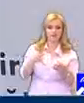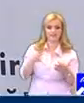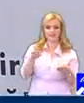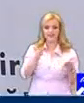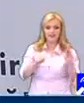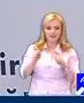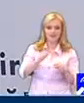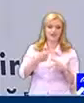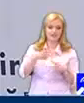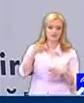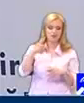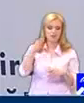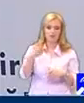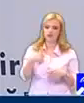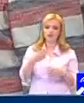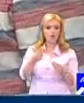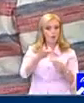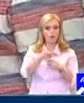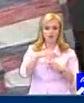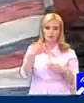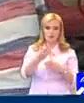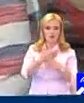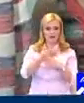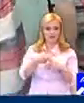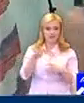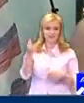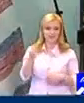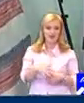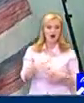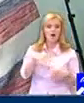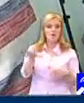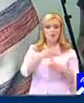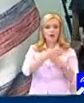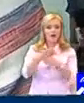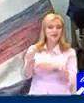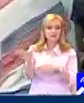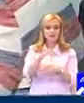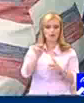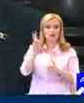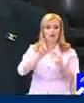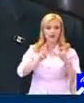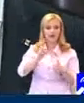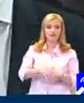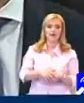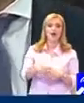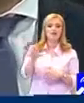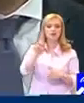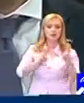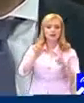clienți. Programul PAC 2 oferă granturi de până la 200.000 de lei întreprinderilor orientate spre export, care vor